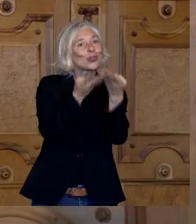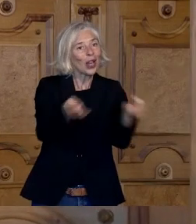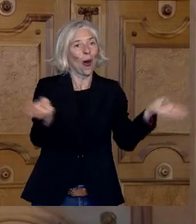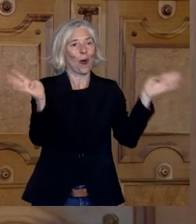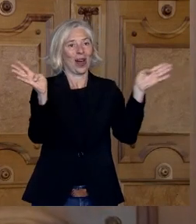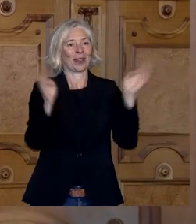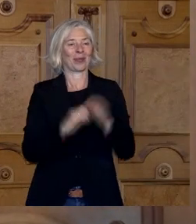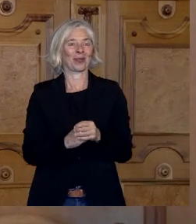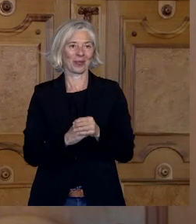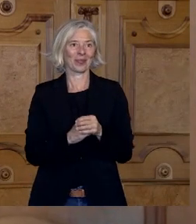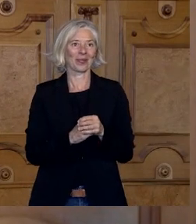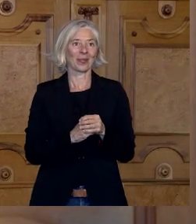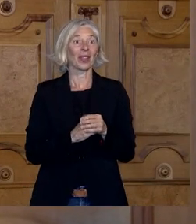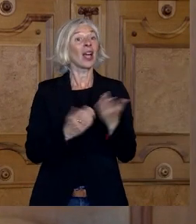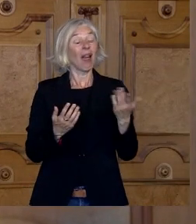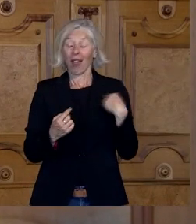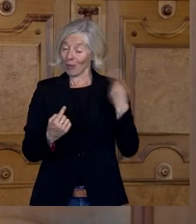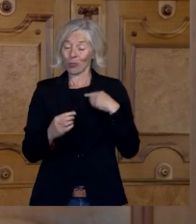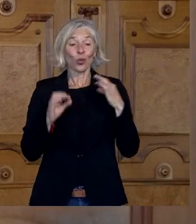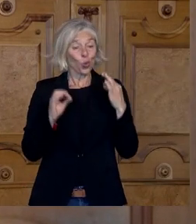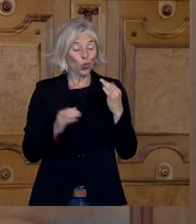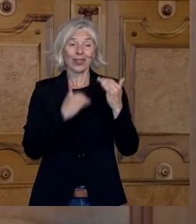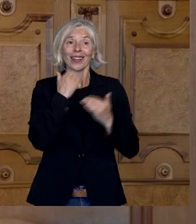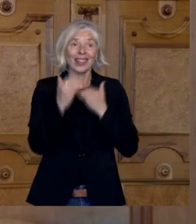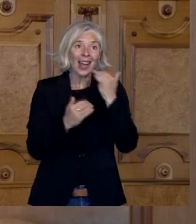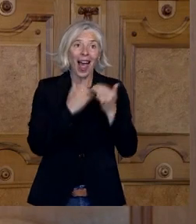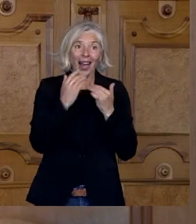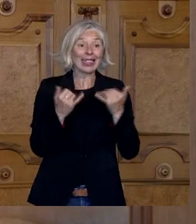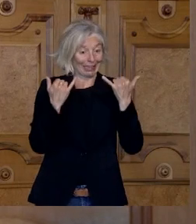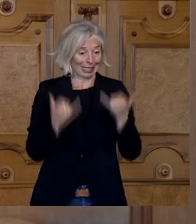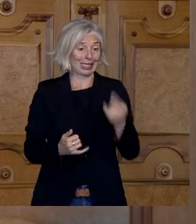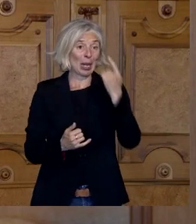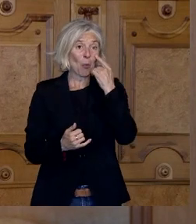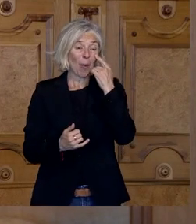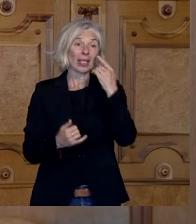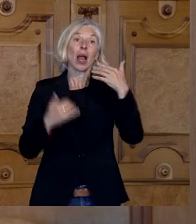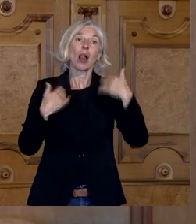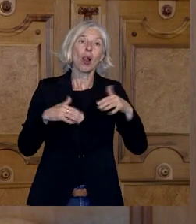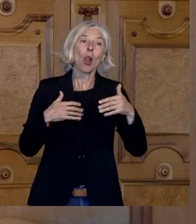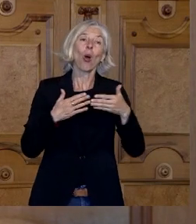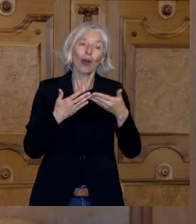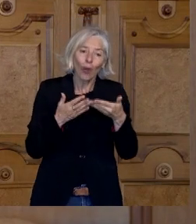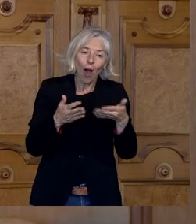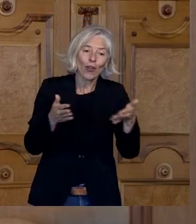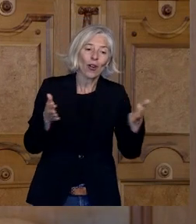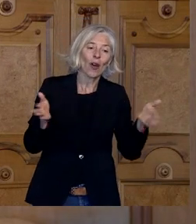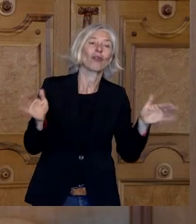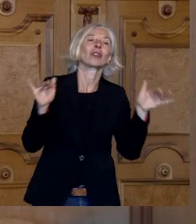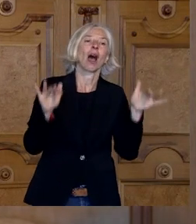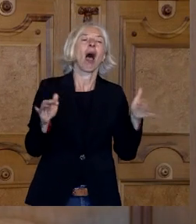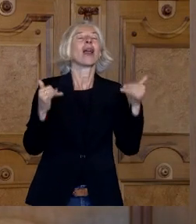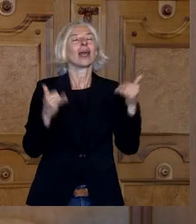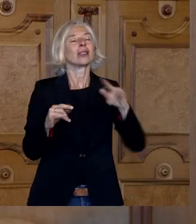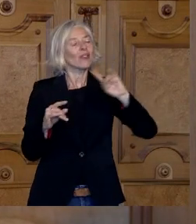freudige Botschaft, denn die Lockerungen führen in einem ganz wichtigen gesellschaftlichen, sozialen Bereich dazu, dass wieder Begegnungen